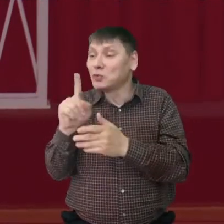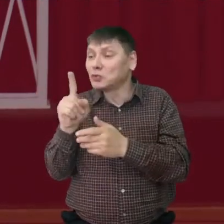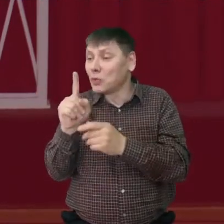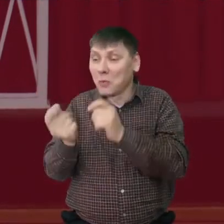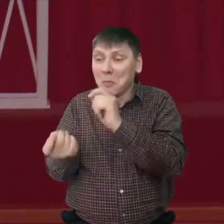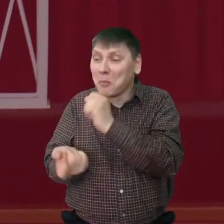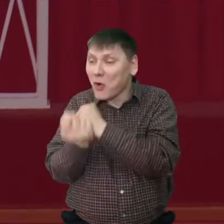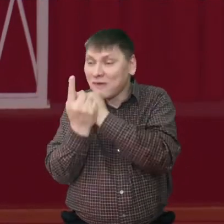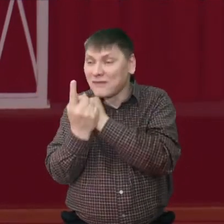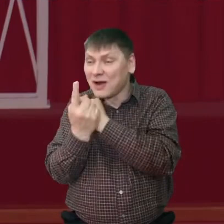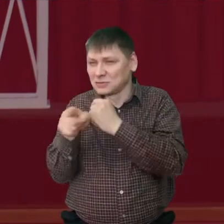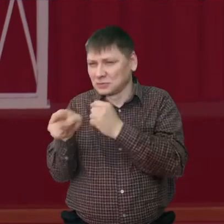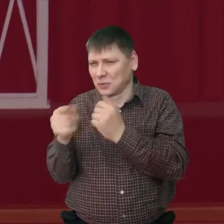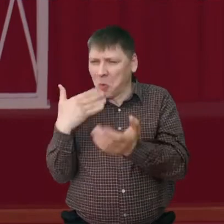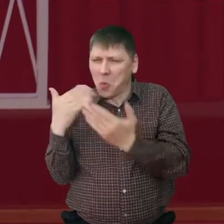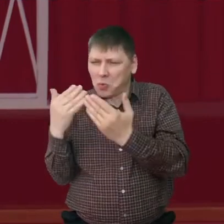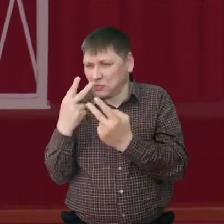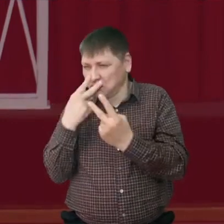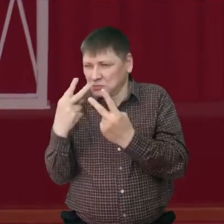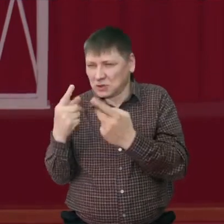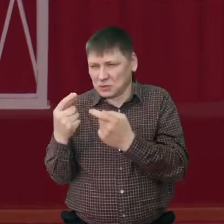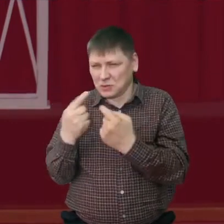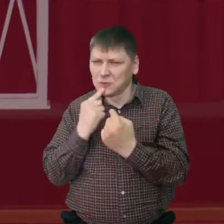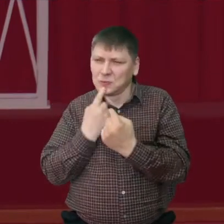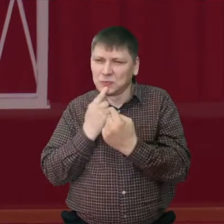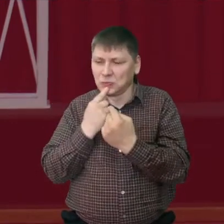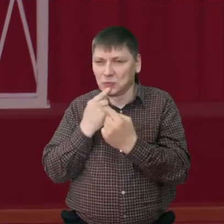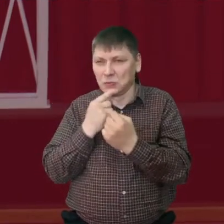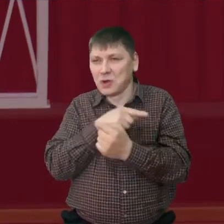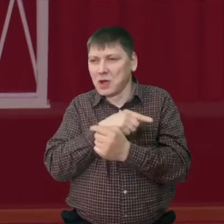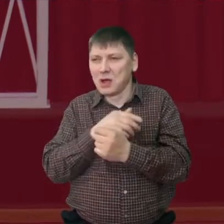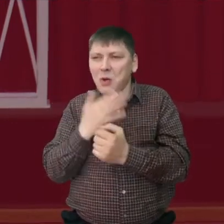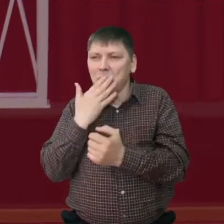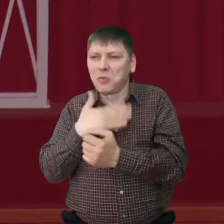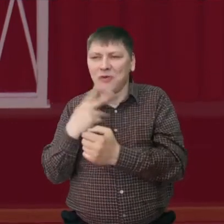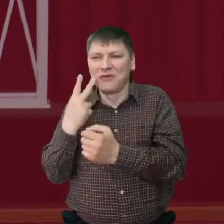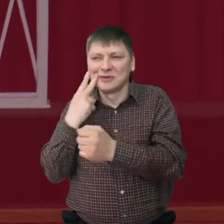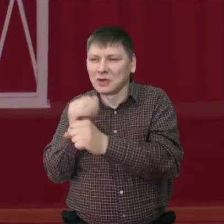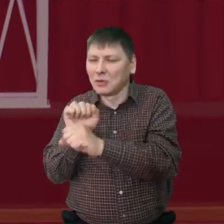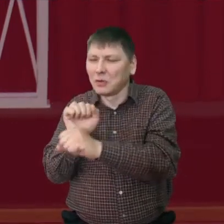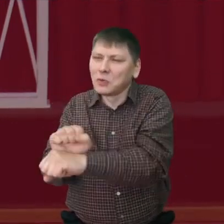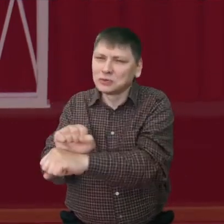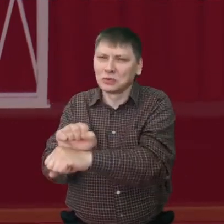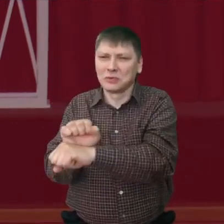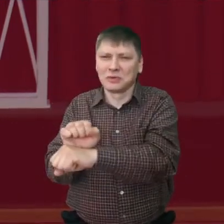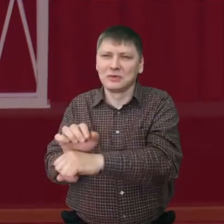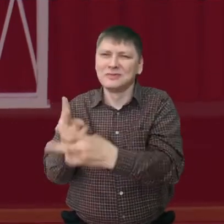что-то, что накаляет отношения и будет способствовать нарушению порядка, чтобы это остановить и